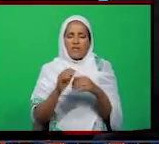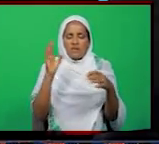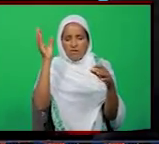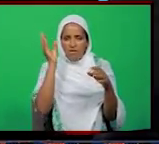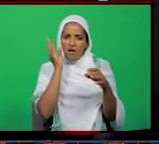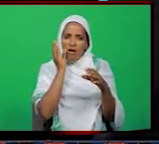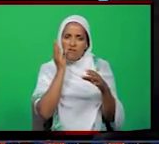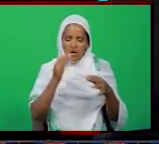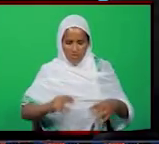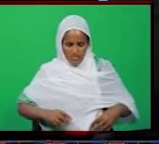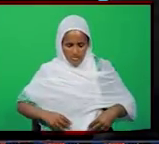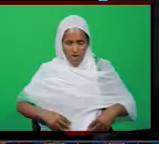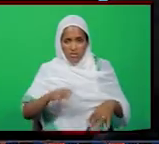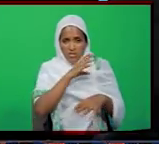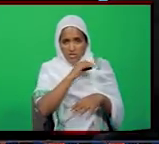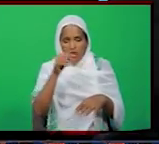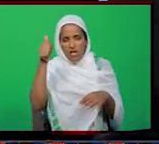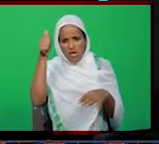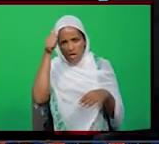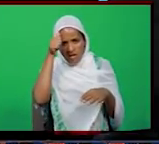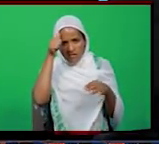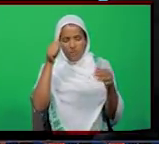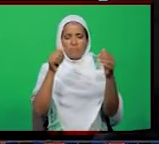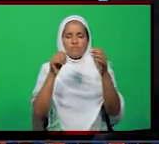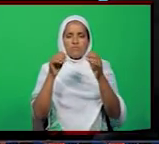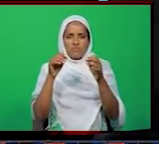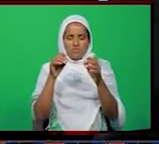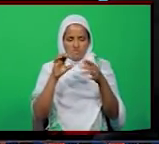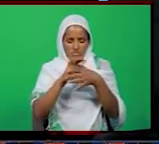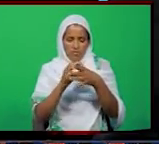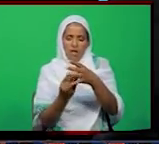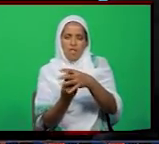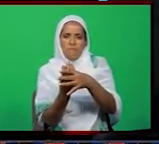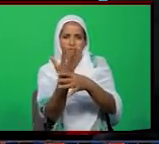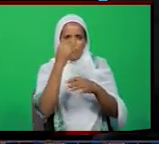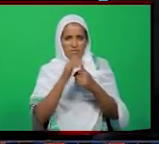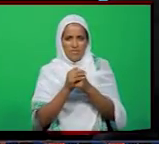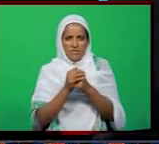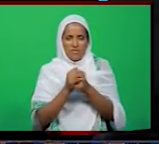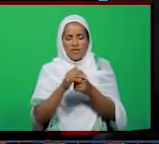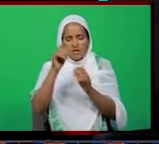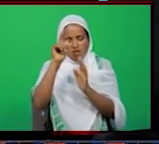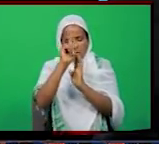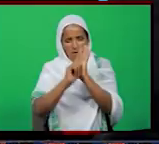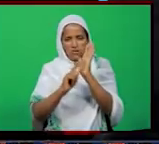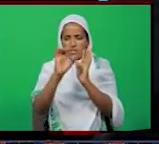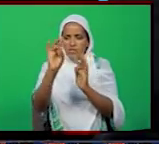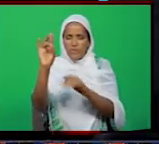የሐናን ማኅፀንና የኢያቄምን አብራክ አለመለመ። ነሐሴ 7